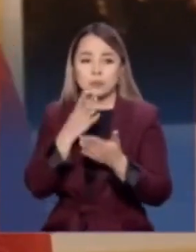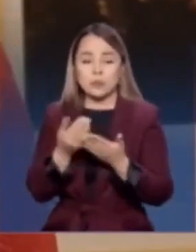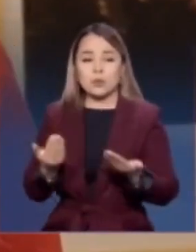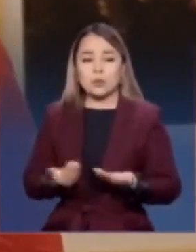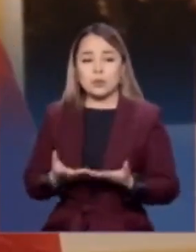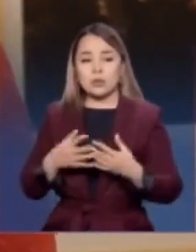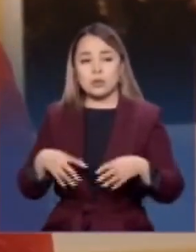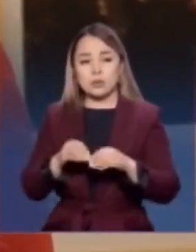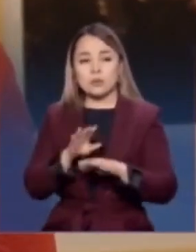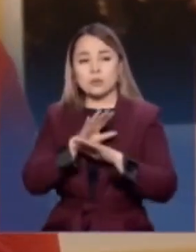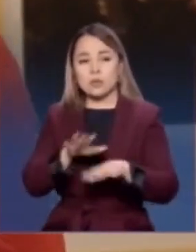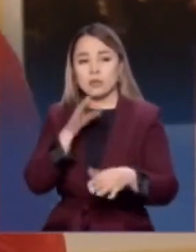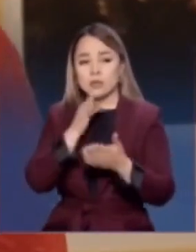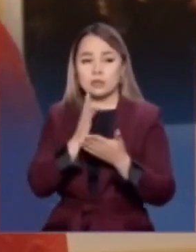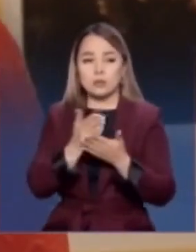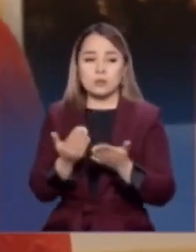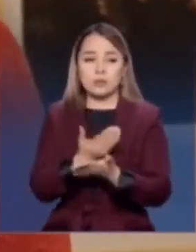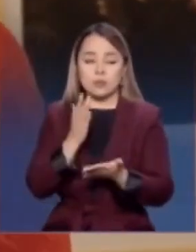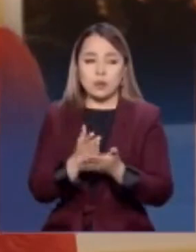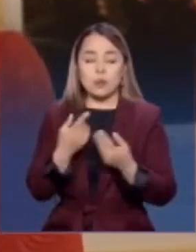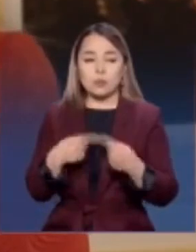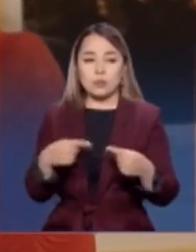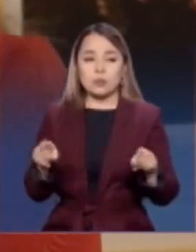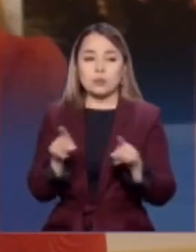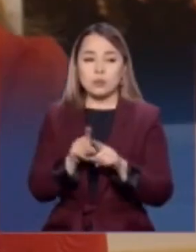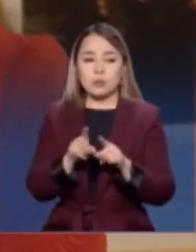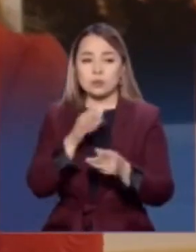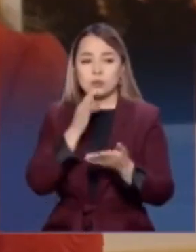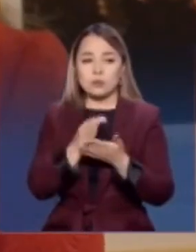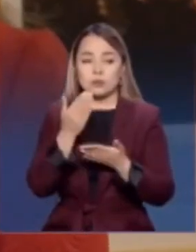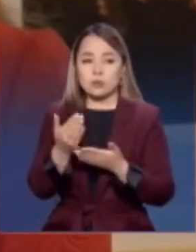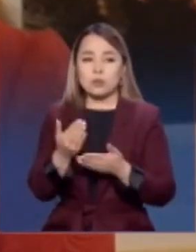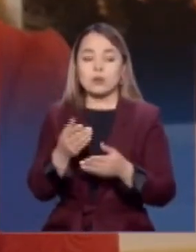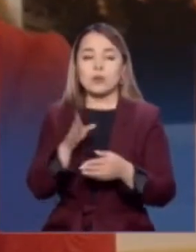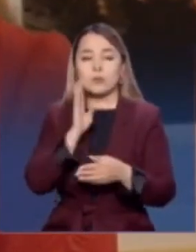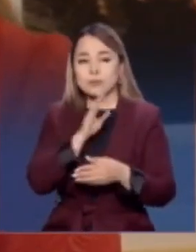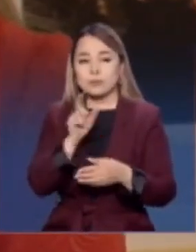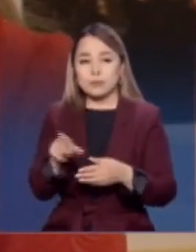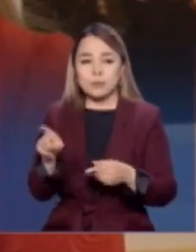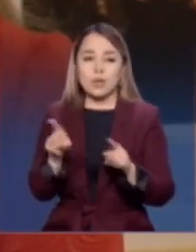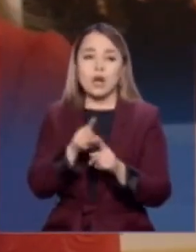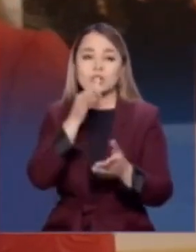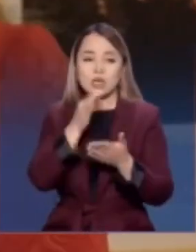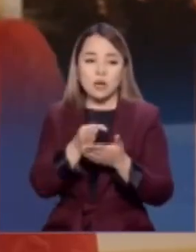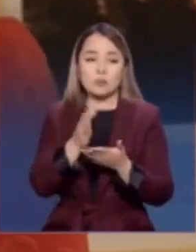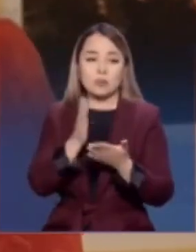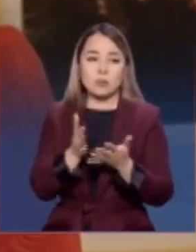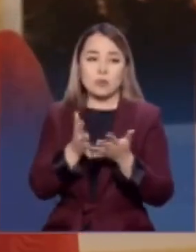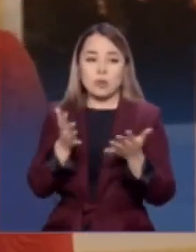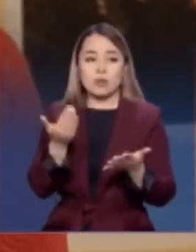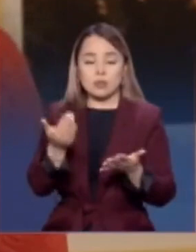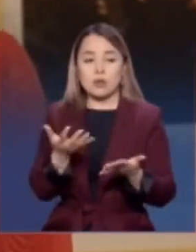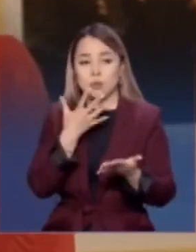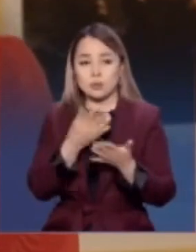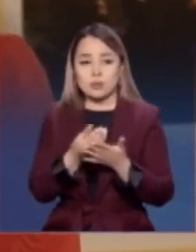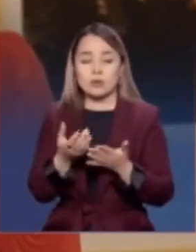ондай болмаған деп оны жоққа шығарады, басқалар әйелдердің басына жауапкершілікті салады, өзі тапқан